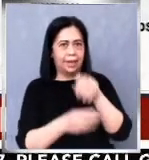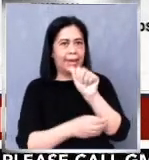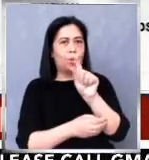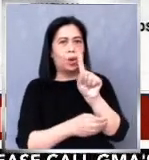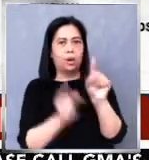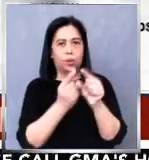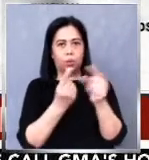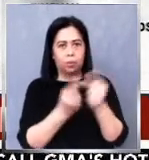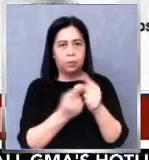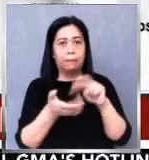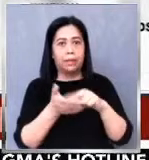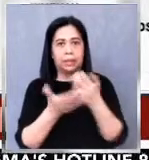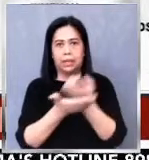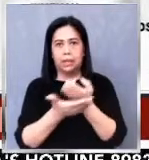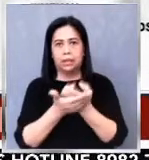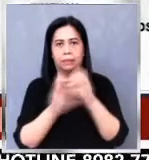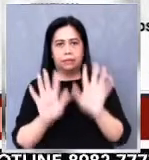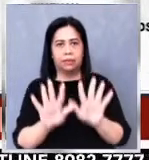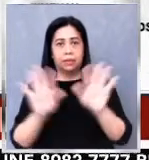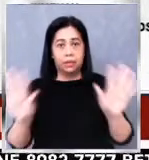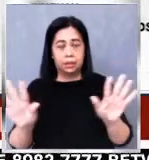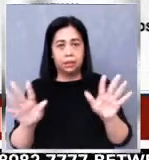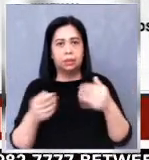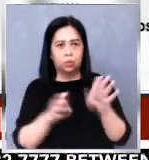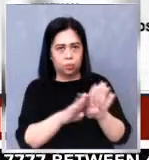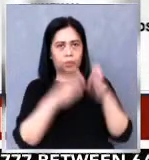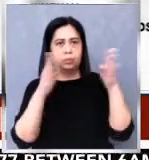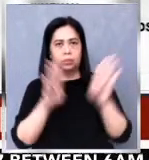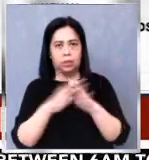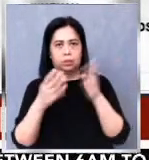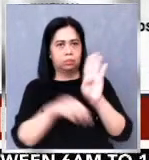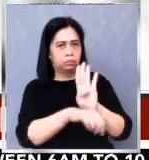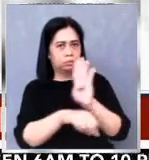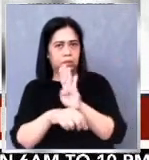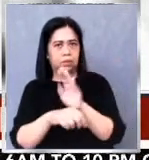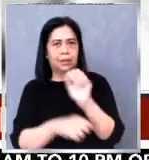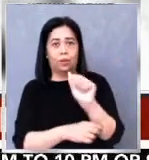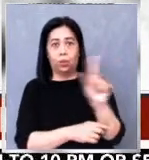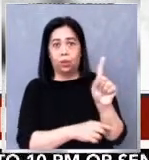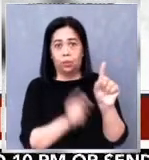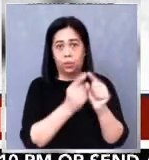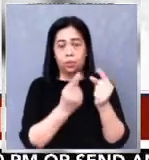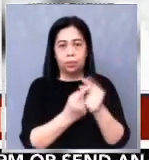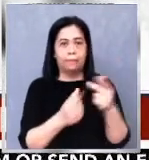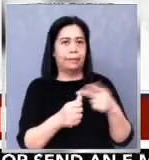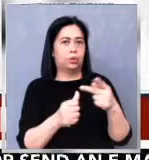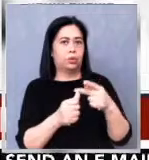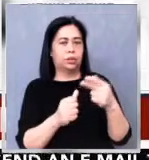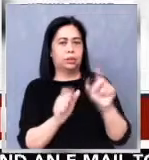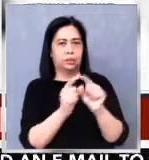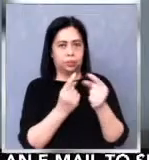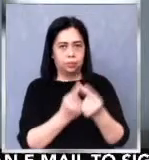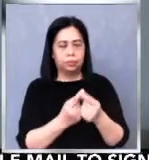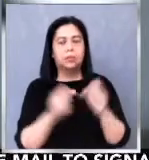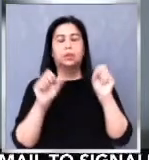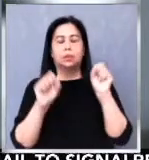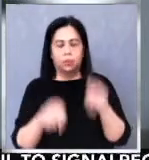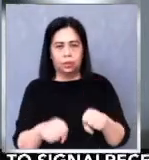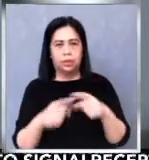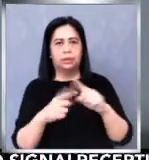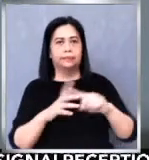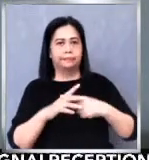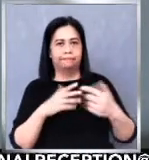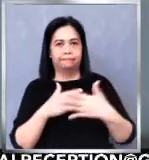economic frontliners, at nagbukas daan at nagbigay daan na po tayo sa A1 prioritization, pwede na po itong simulan.